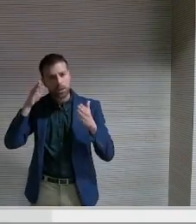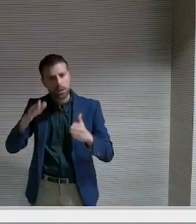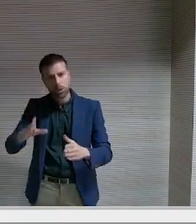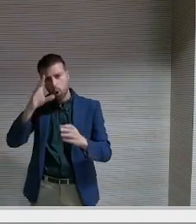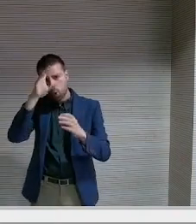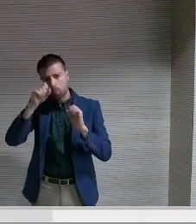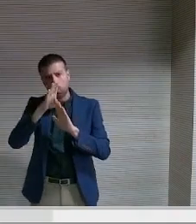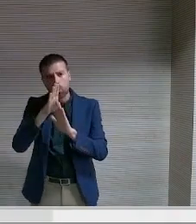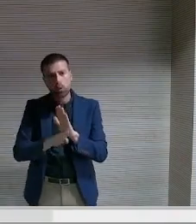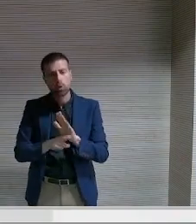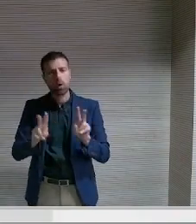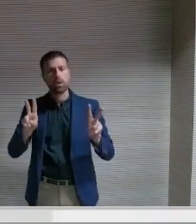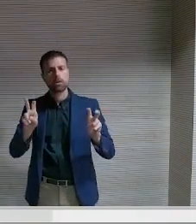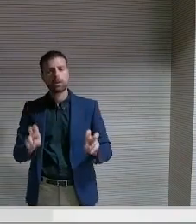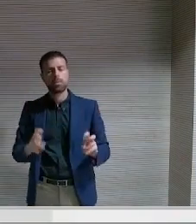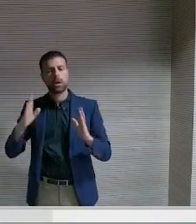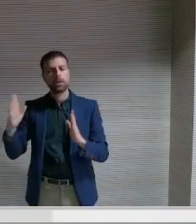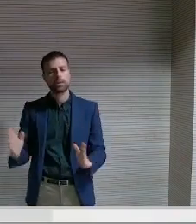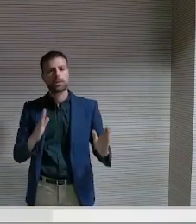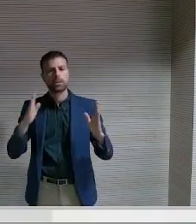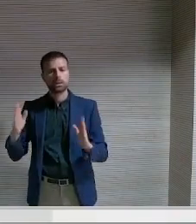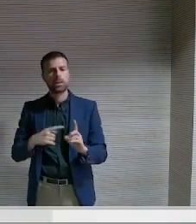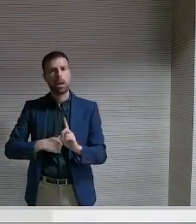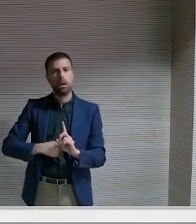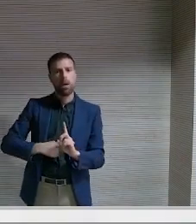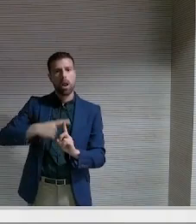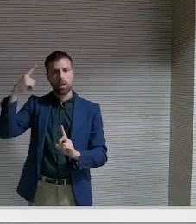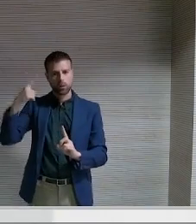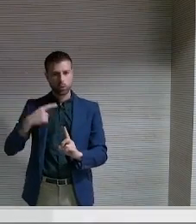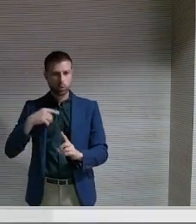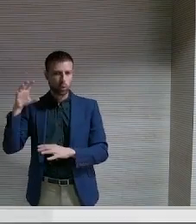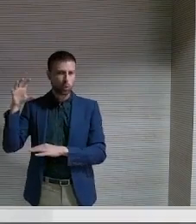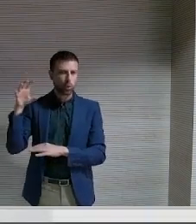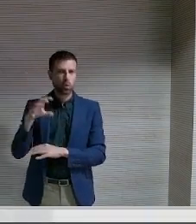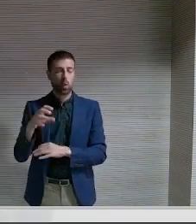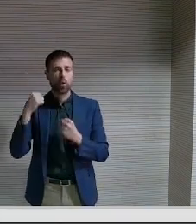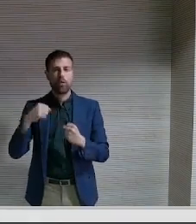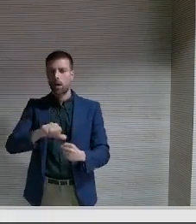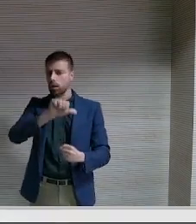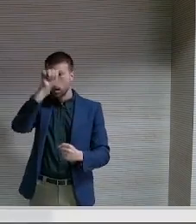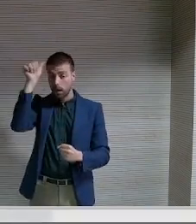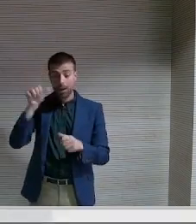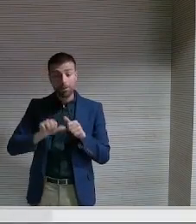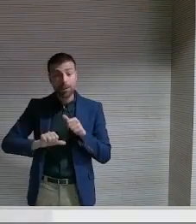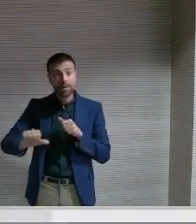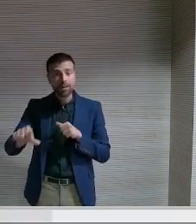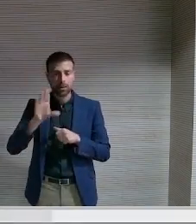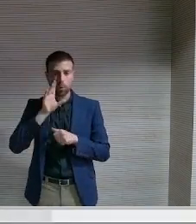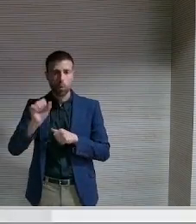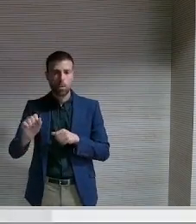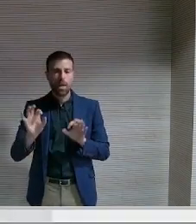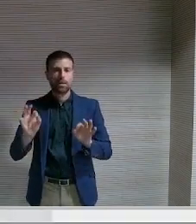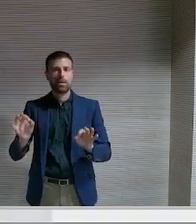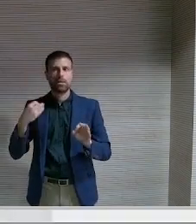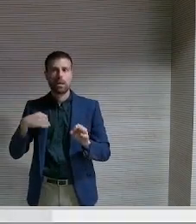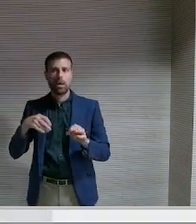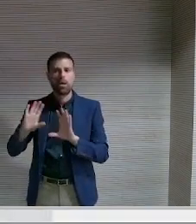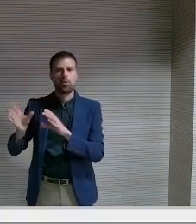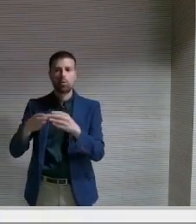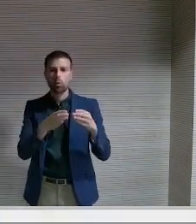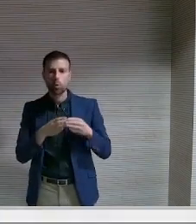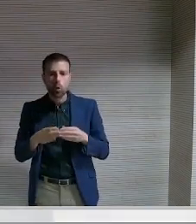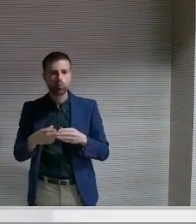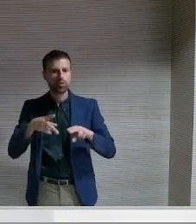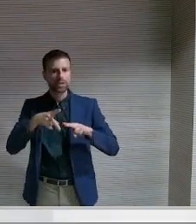relació als episodis d'altes temperatures i, òbviament, a partir d'aquí el govern i en totes les seves unitats i tots els